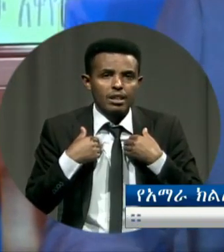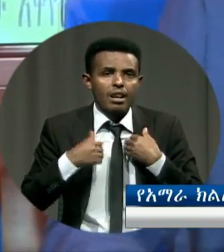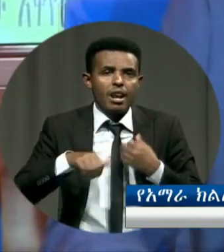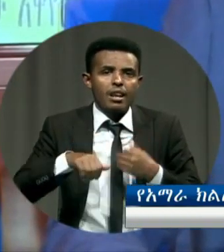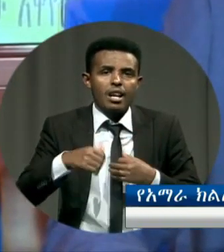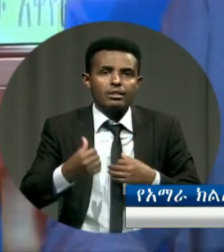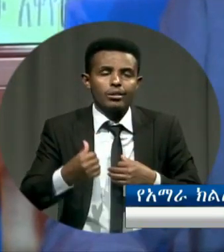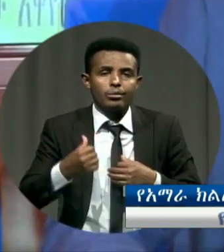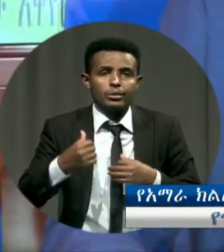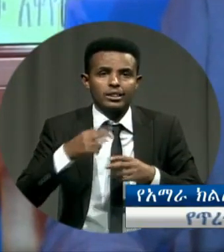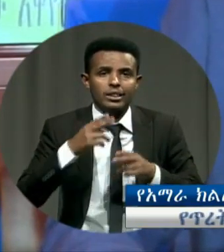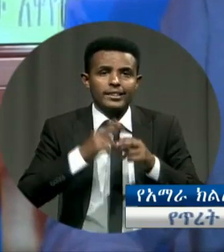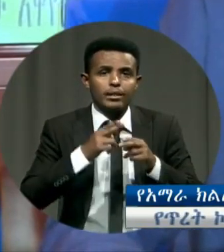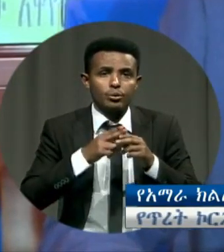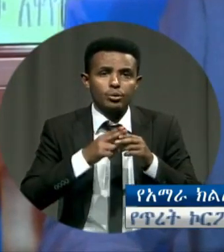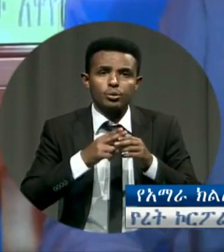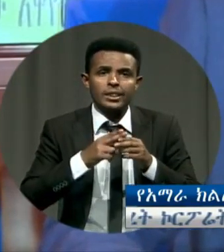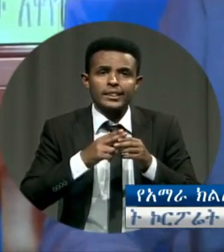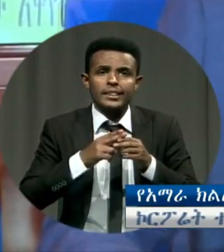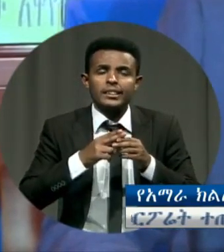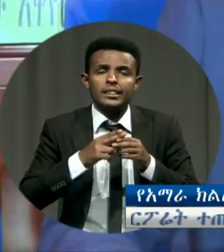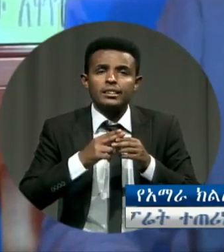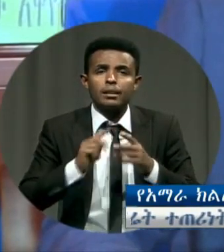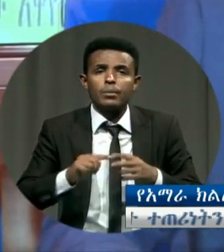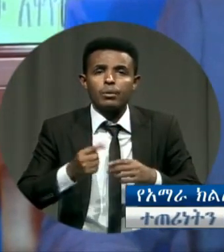ሌላኛው እኔ ከስሙ ጀምሮ ብጅት አለብኝ